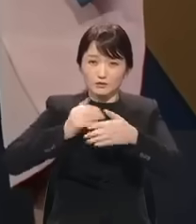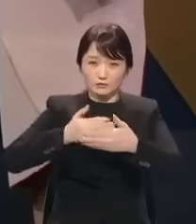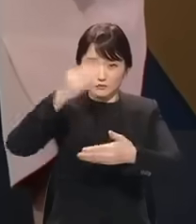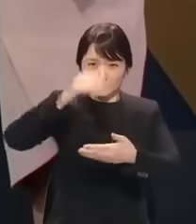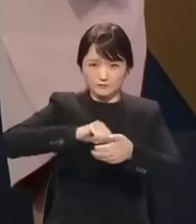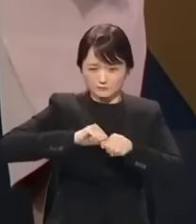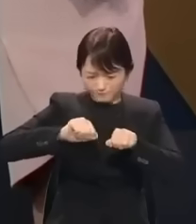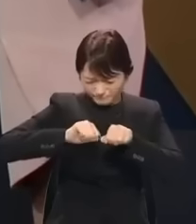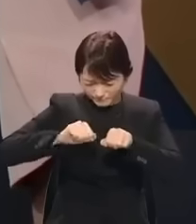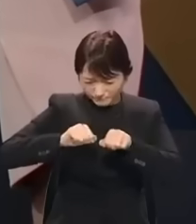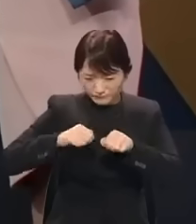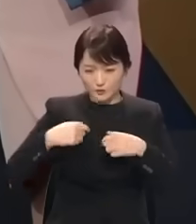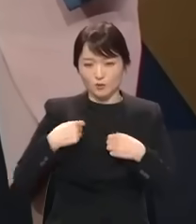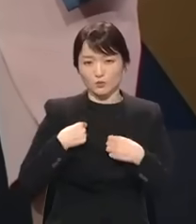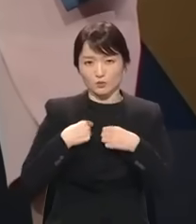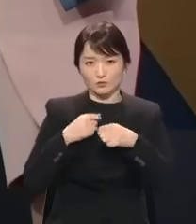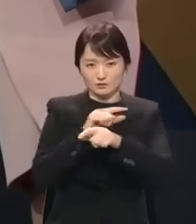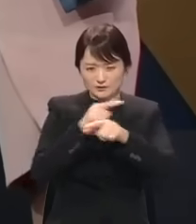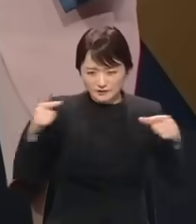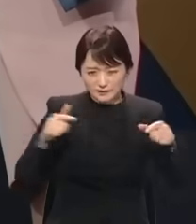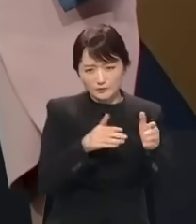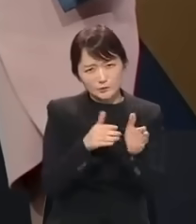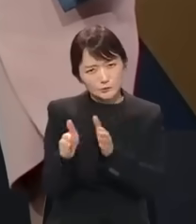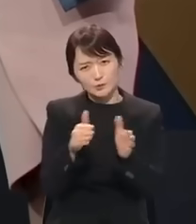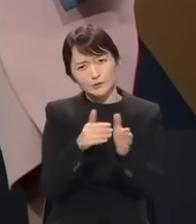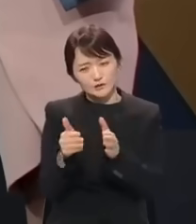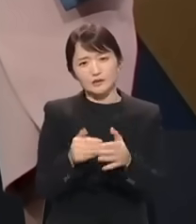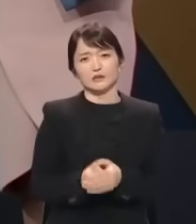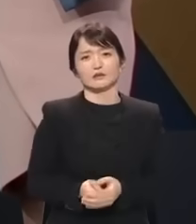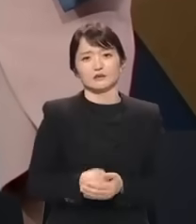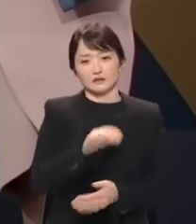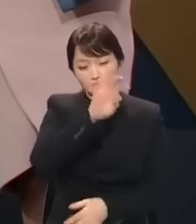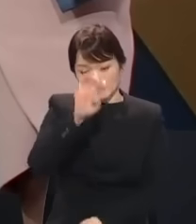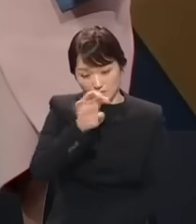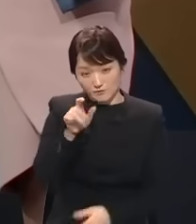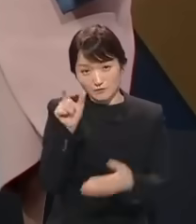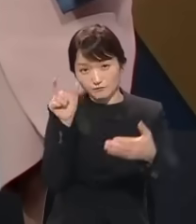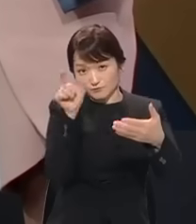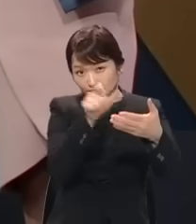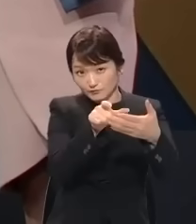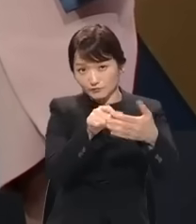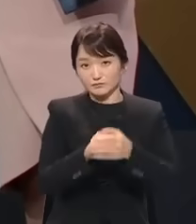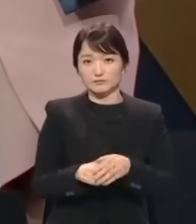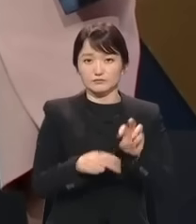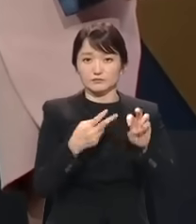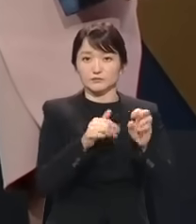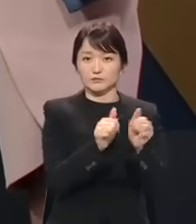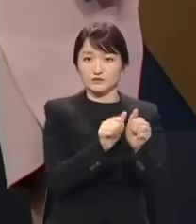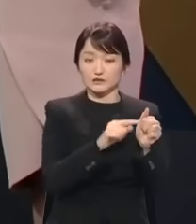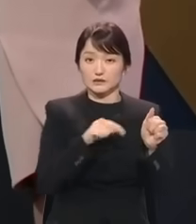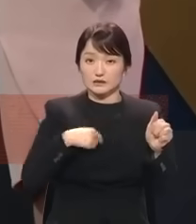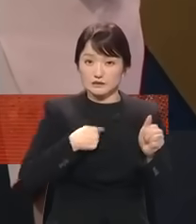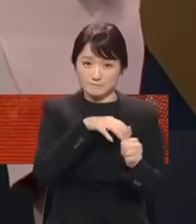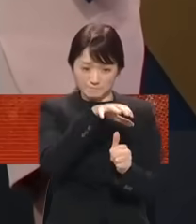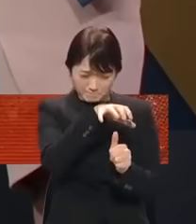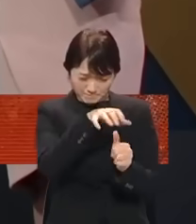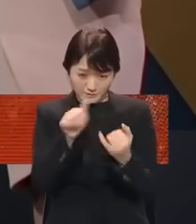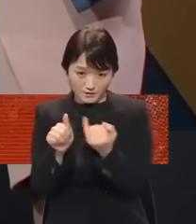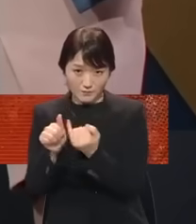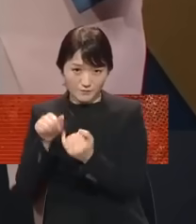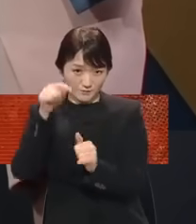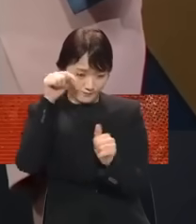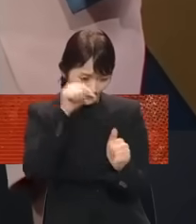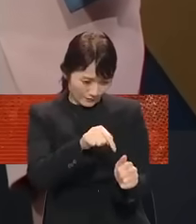오잔 정리 이런 내용이 여러 번 반복해서 적혀 있는데요 30대 남성이 자신을 감금한 부부의